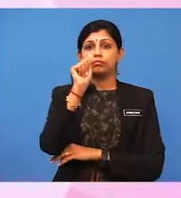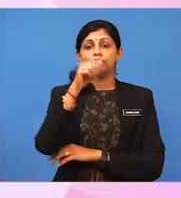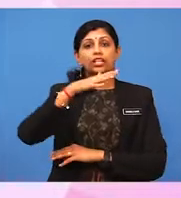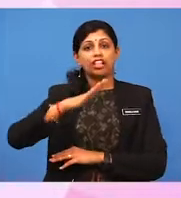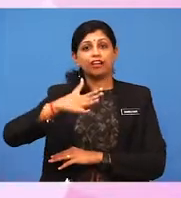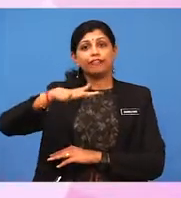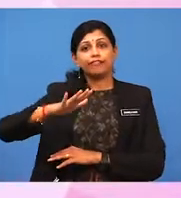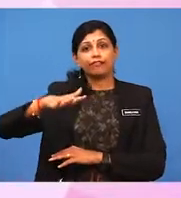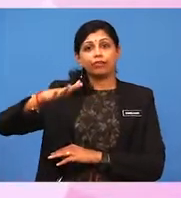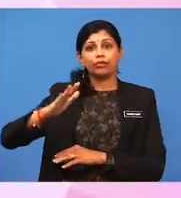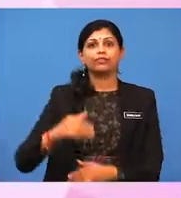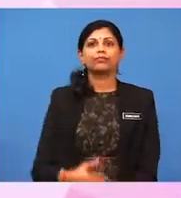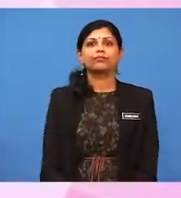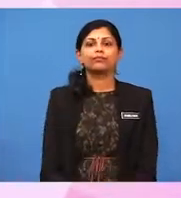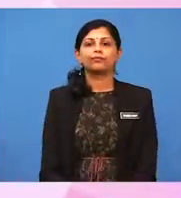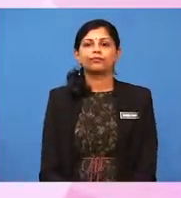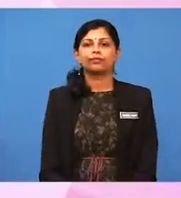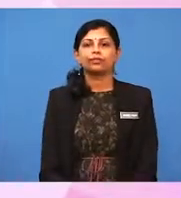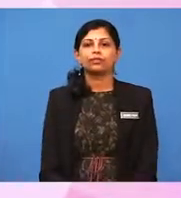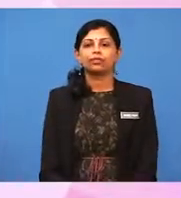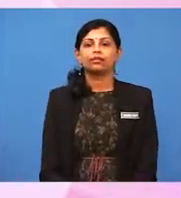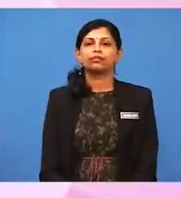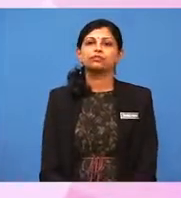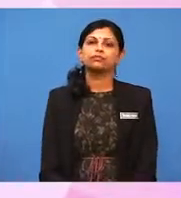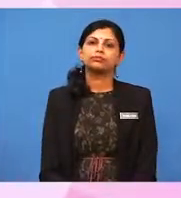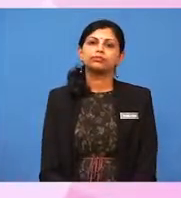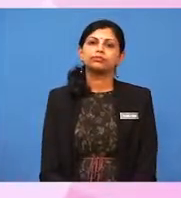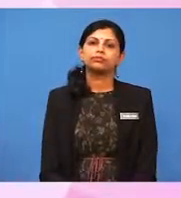Y sama dengan float dalam kurungan